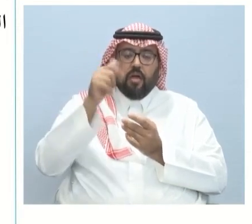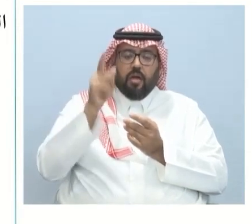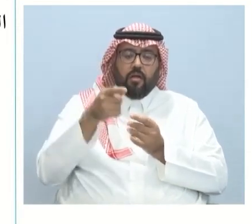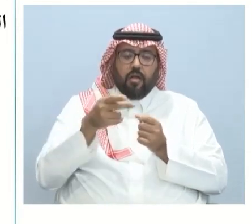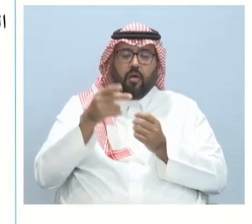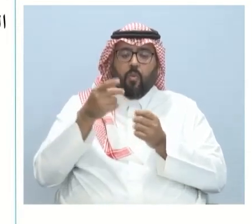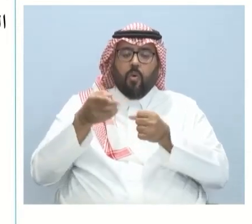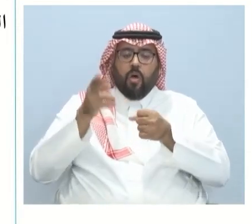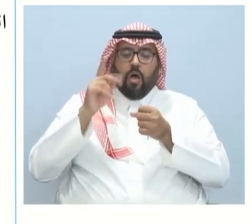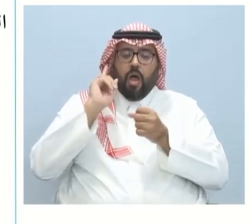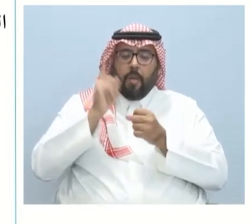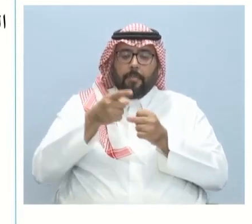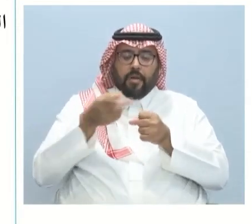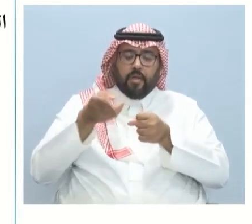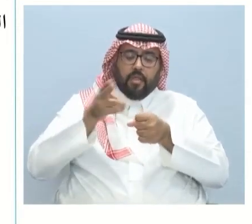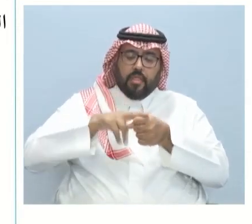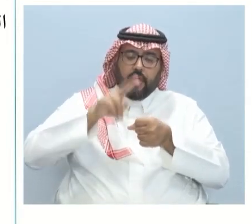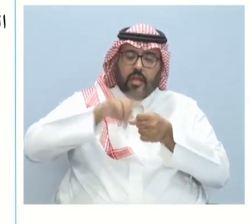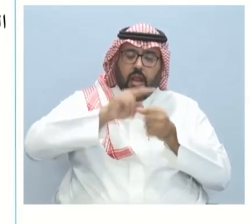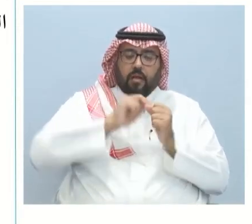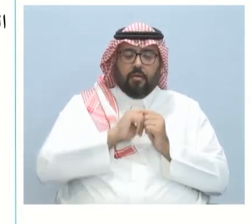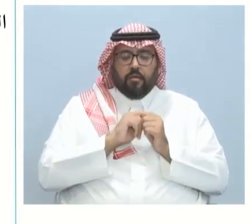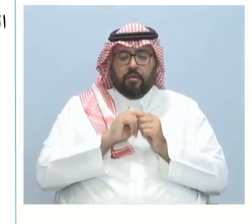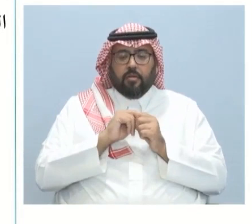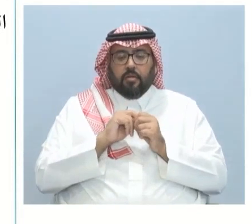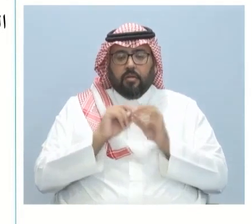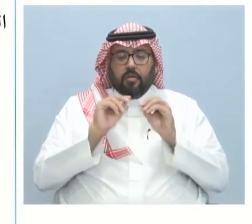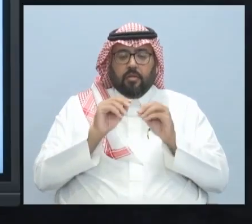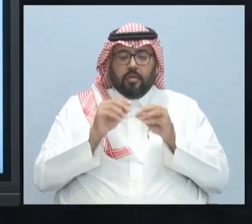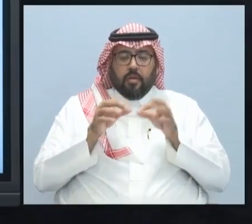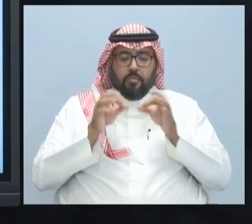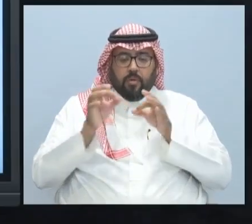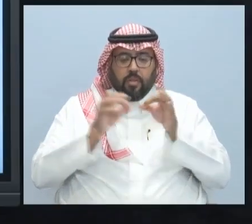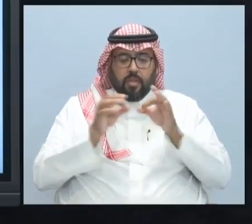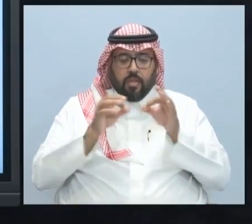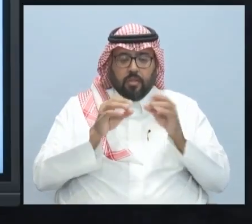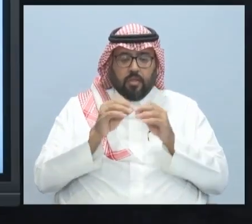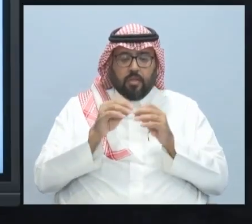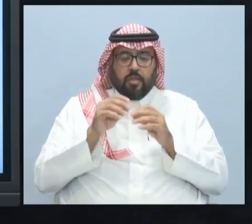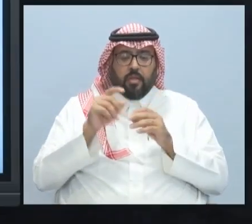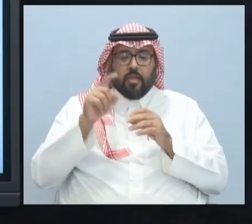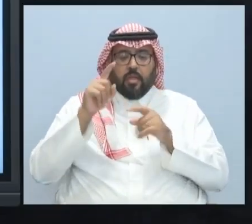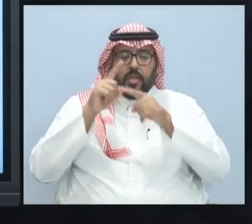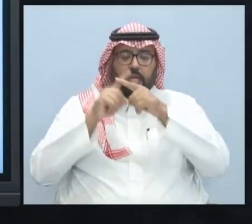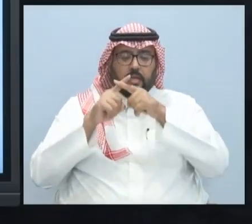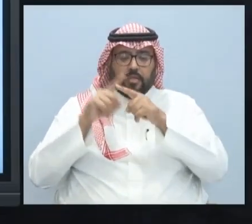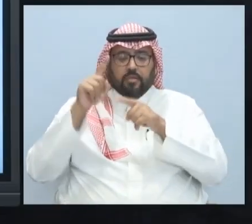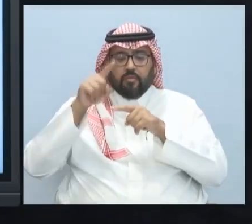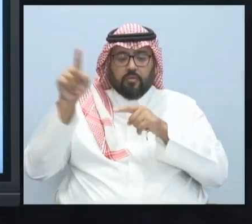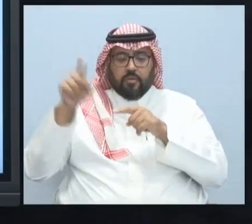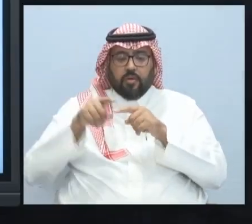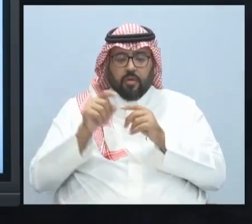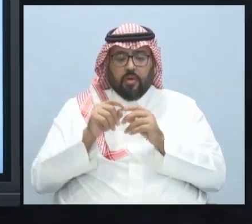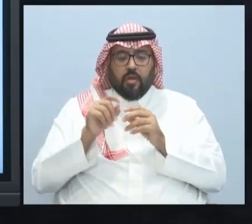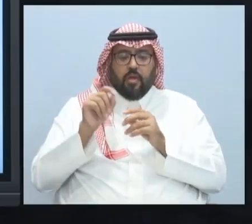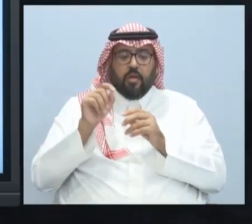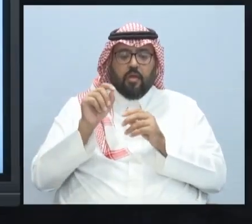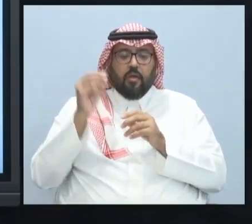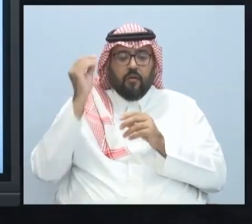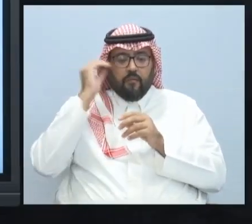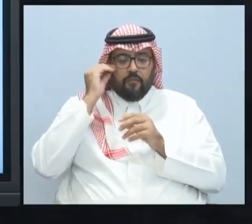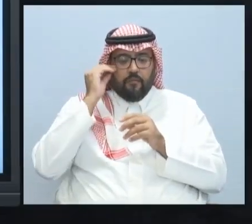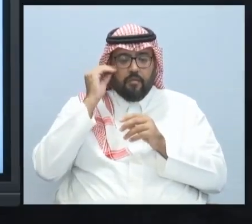يتم استخدام نظام الاحداثيات الديكارتي او المخطط اكس واي في فيكس كود في ا يعرف هذا